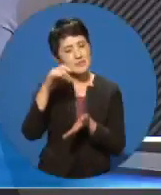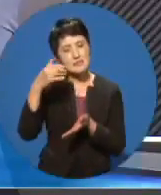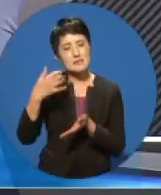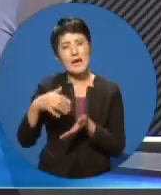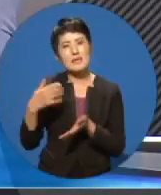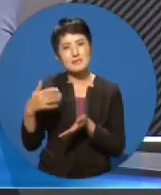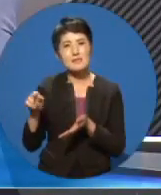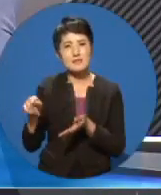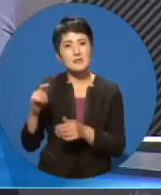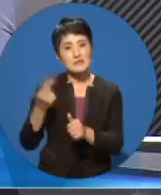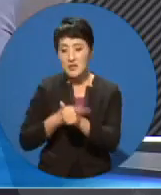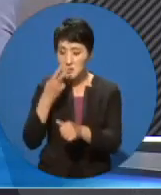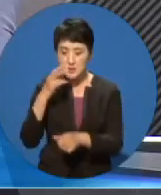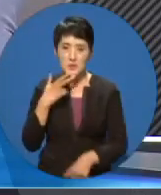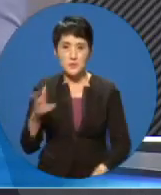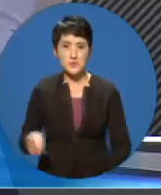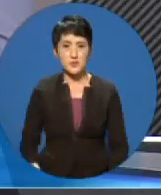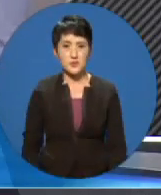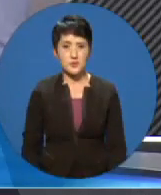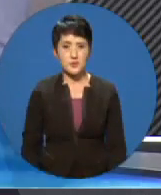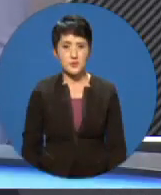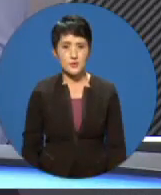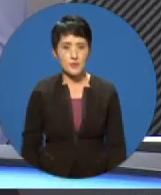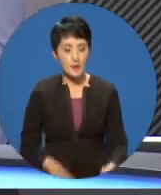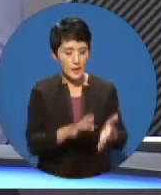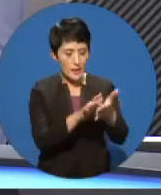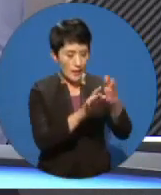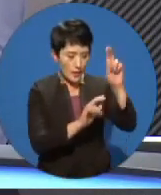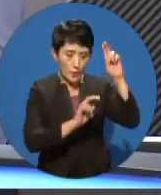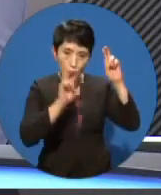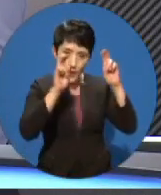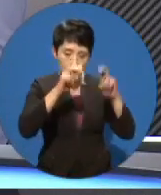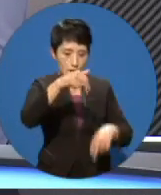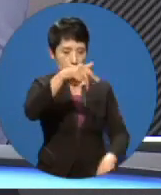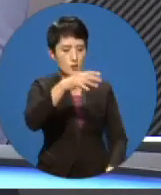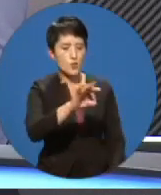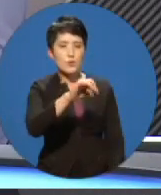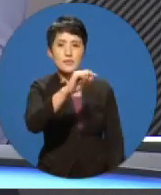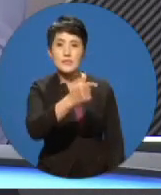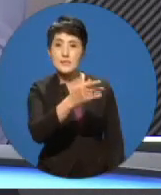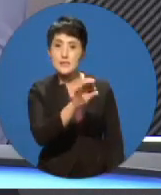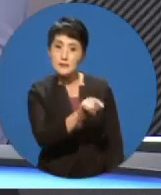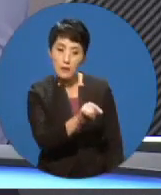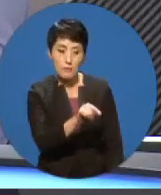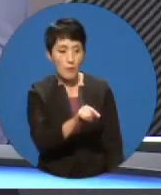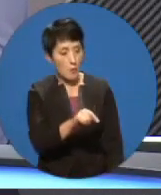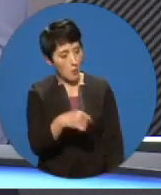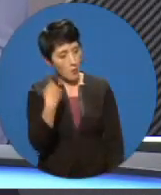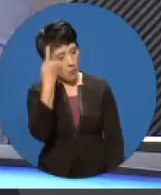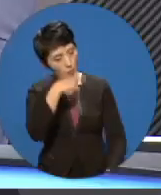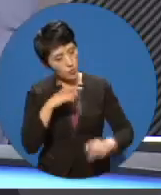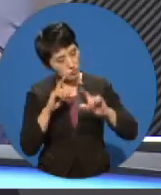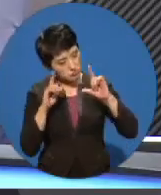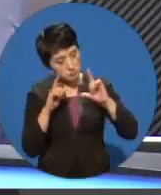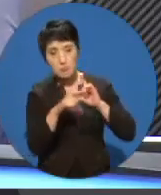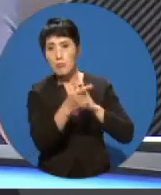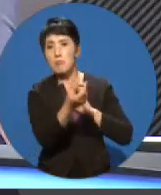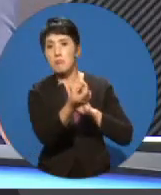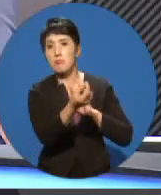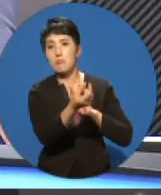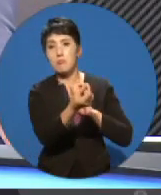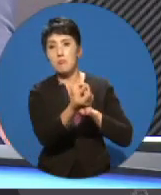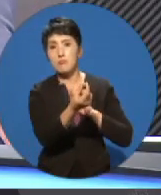종근당 하면 사실 뭐 종소리 그 광고 그렇죠. 많이 들으면서 좀 신뢰감을 주는 기업이다 이렇게 생각을 해서 더 깜짝 놀랐는데